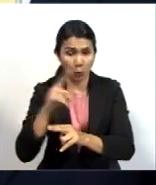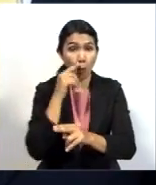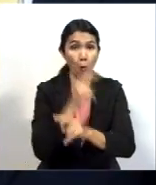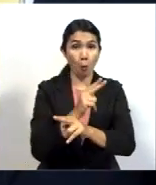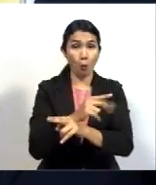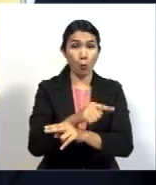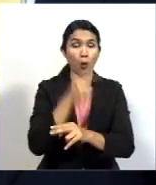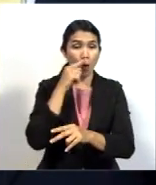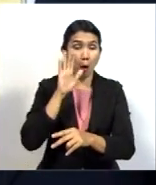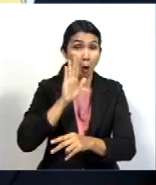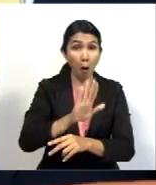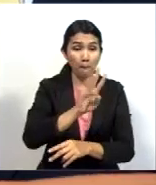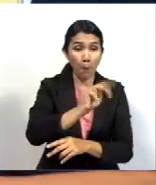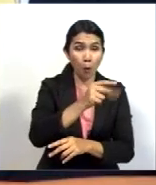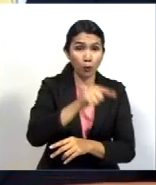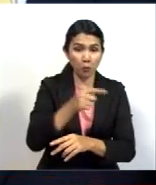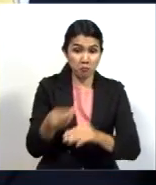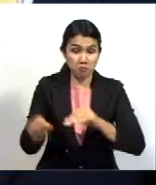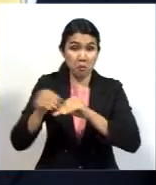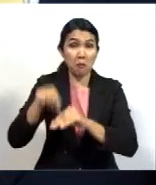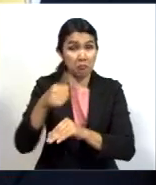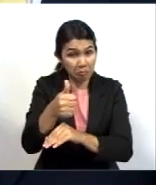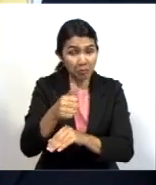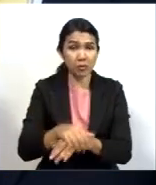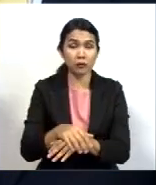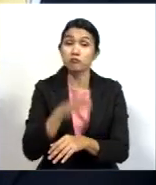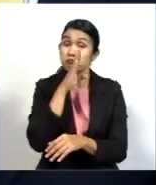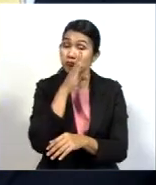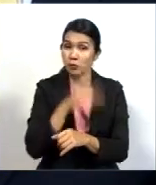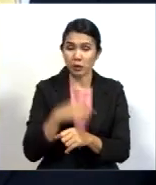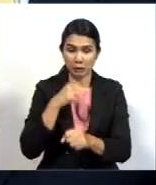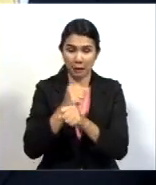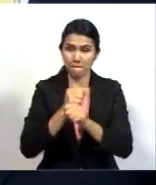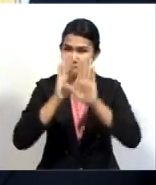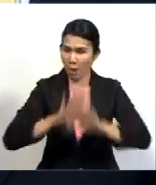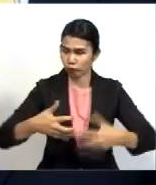ของมอร์ฟีนเพราะฉะนั้นถ้าทำกันเป็นอุตสาหกรรม